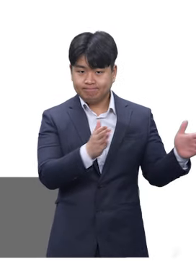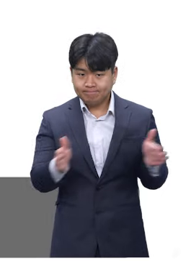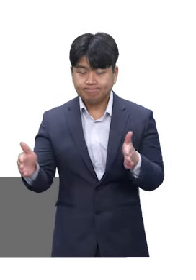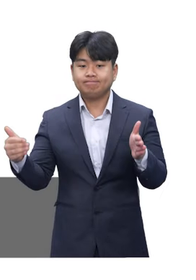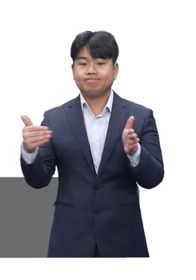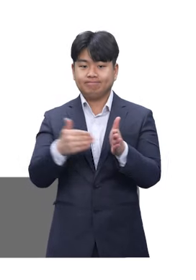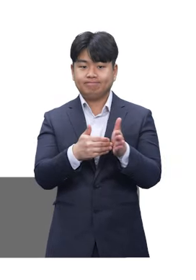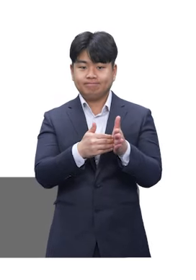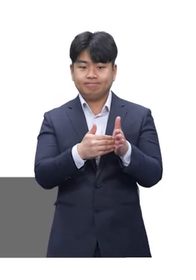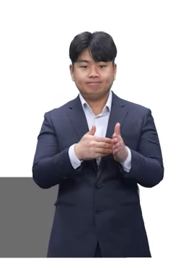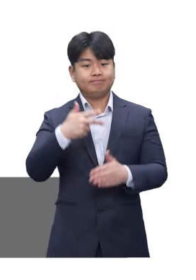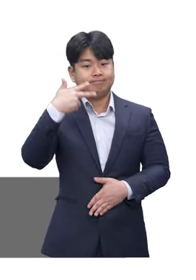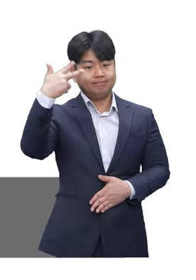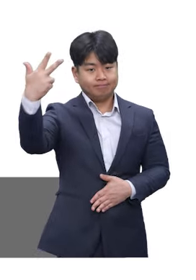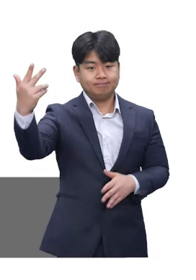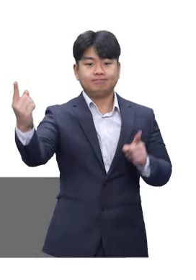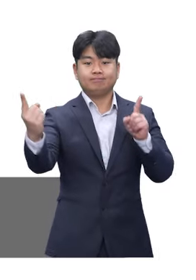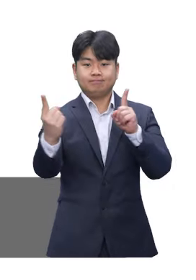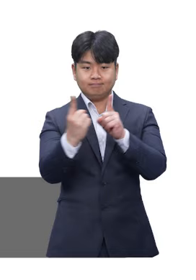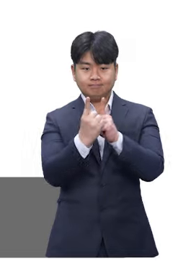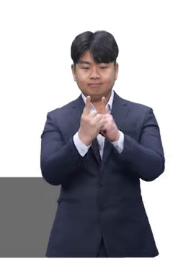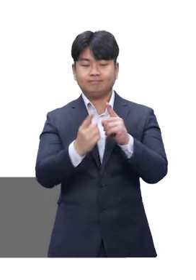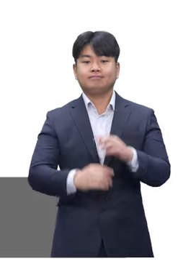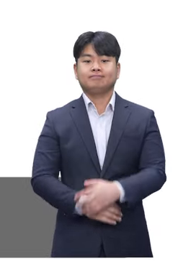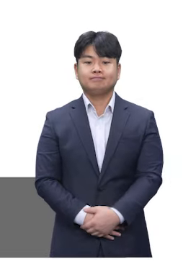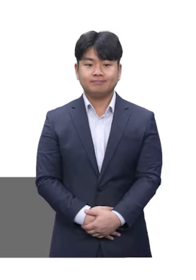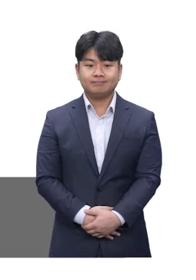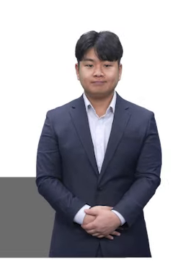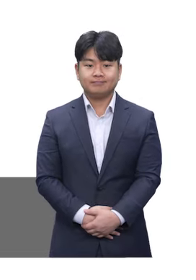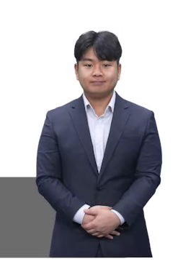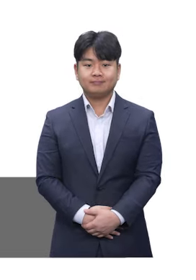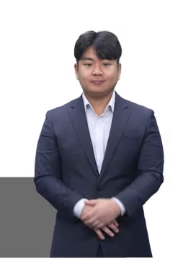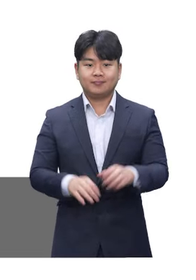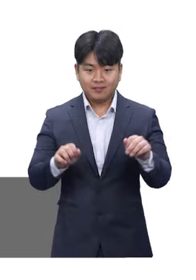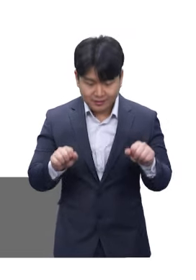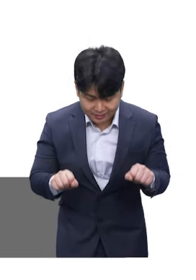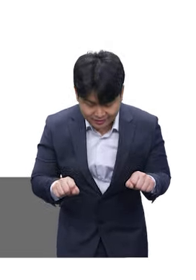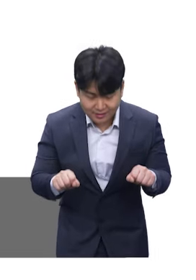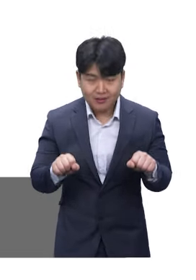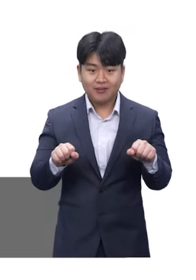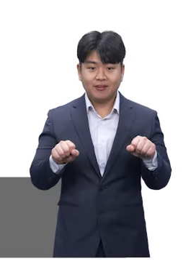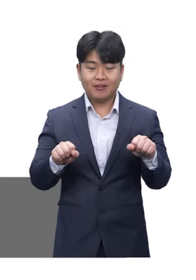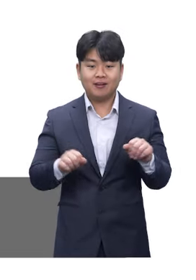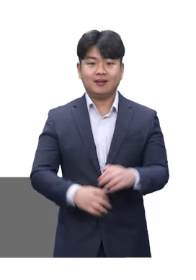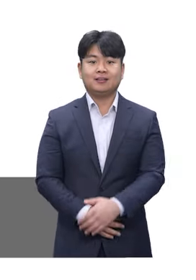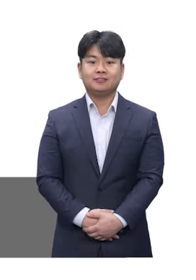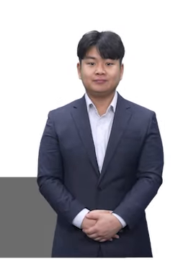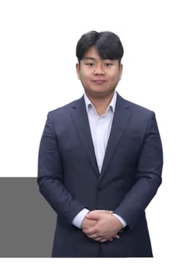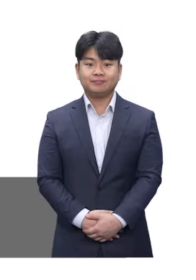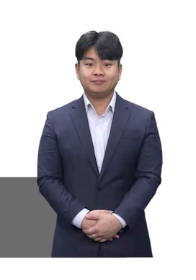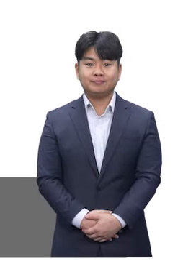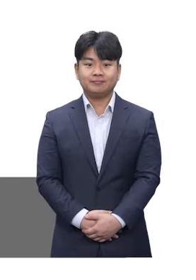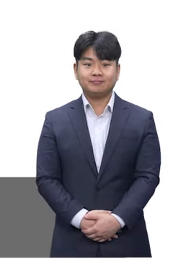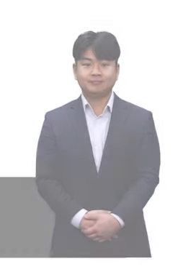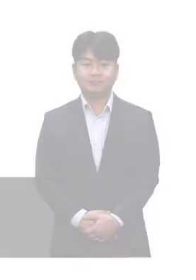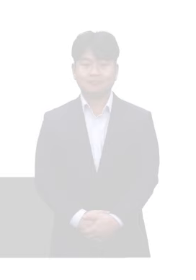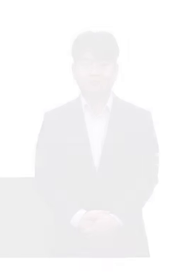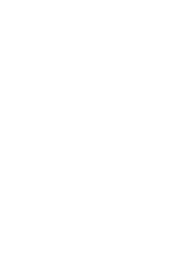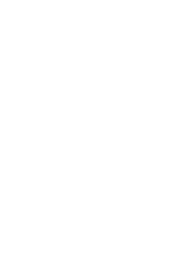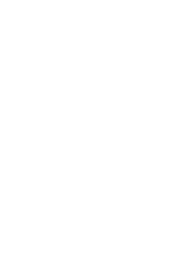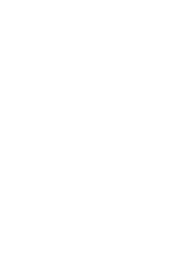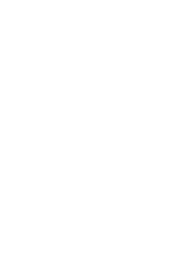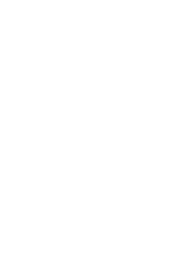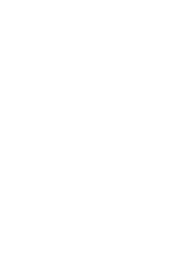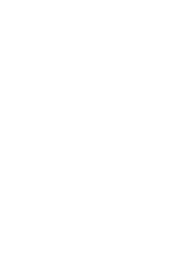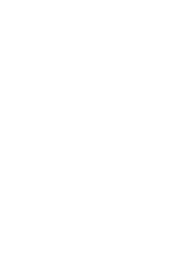소식은 여기까지고요. 저는 다음 주에 알찬 안양 소식 들고 다시 찾아오겠습니다. 여러분 모두 안녕하세요.